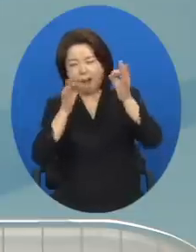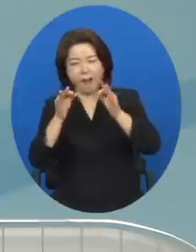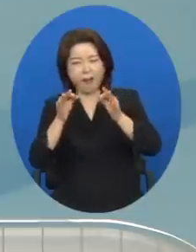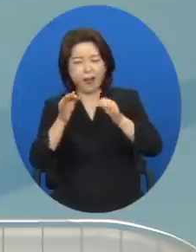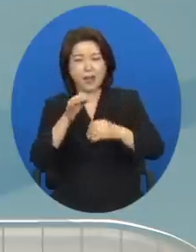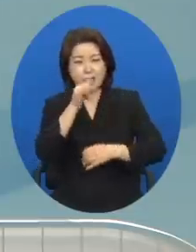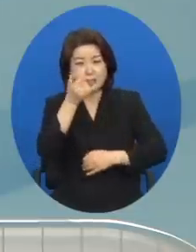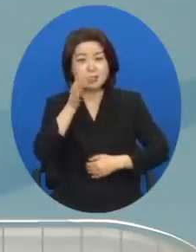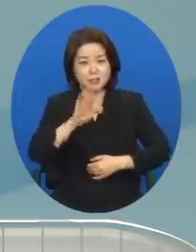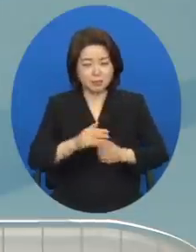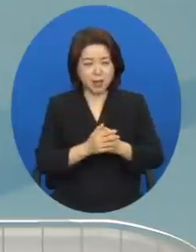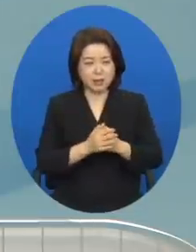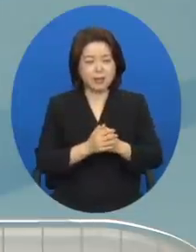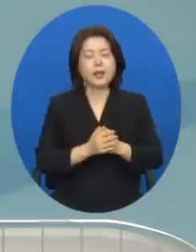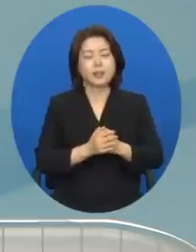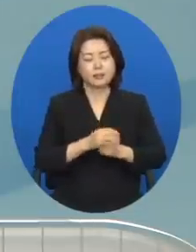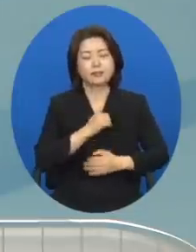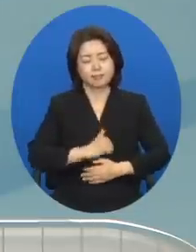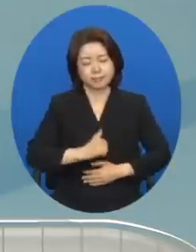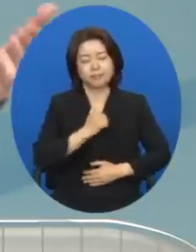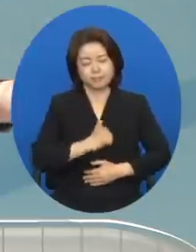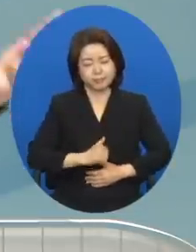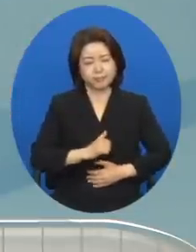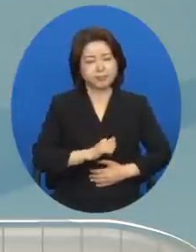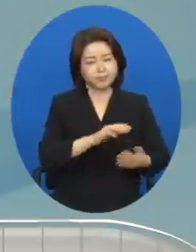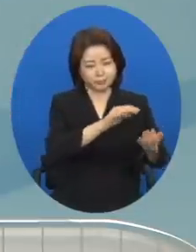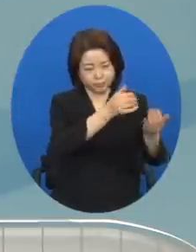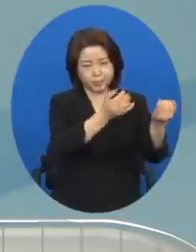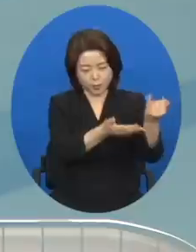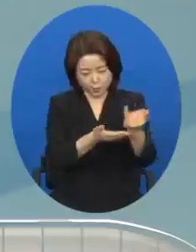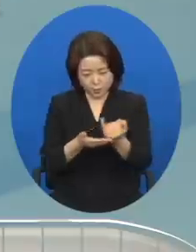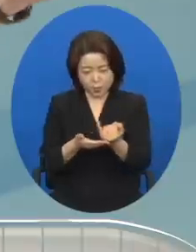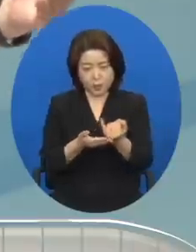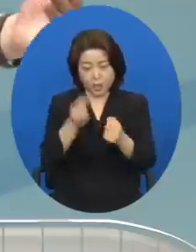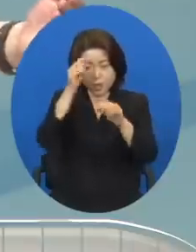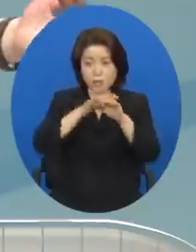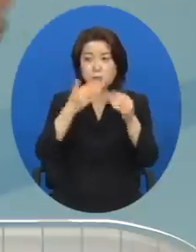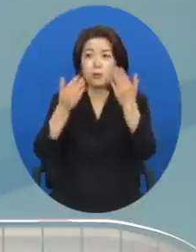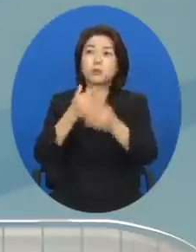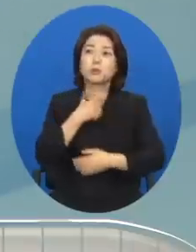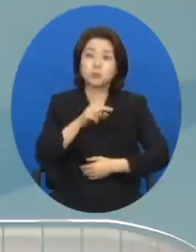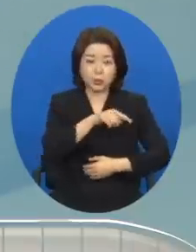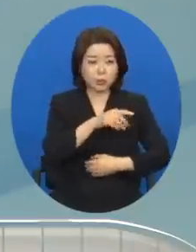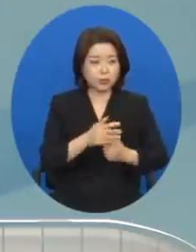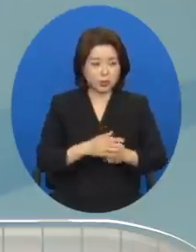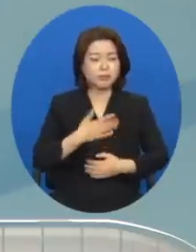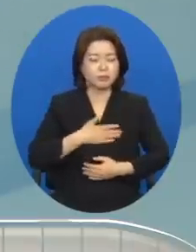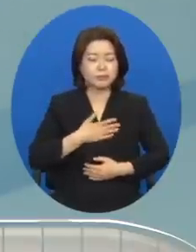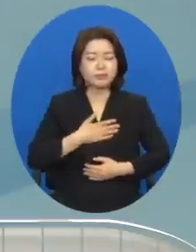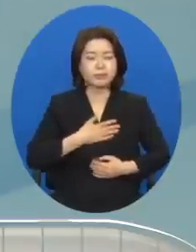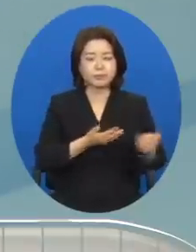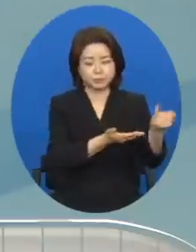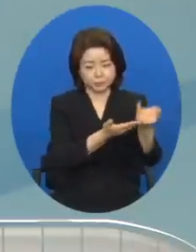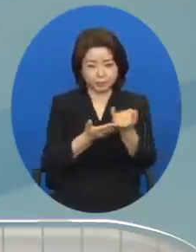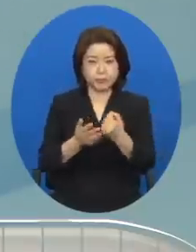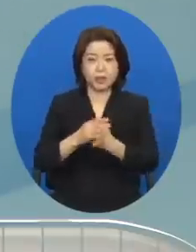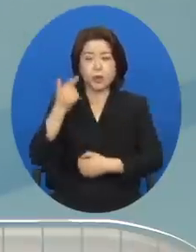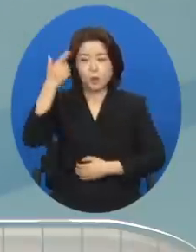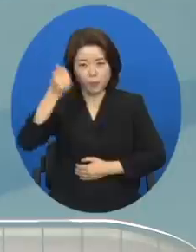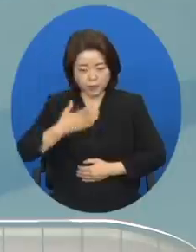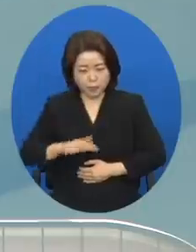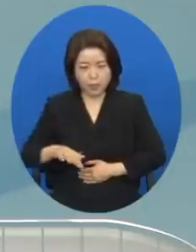것을 받아주기로 예배 드리겠다고 하니까, 그래 그러면 같이 예배 드리자, 목사님도